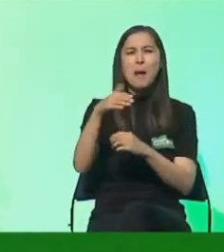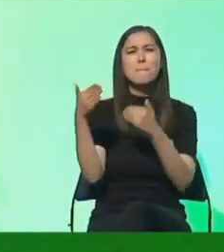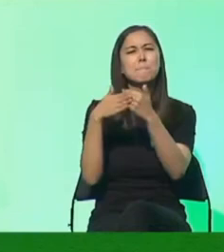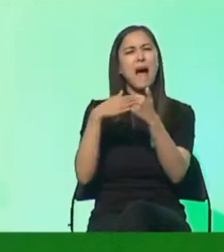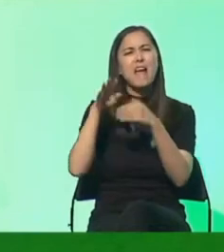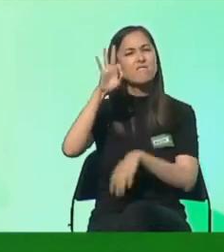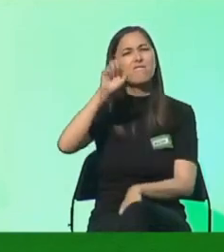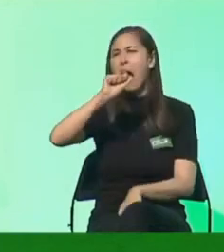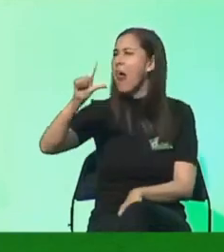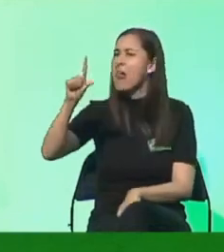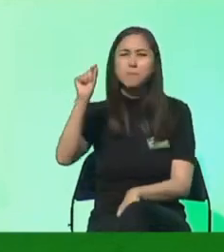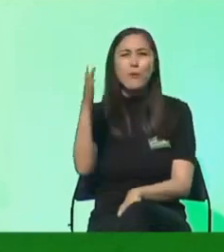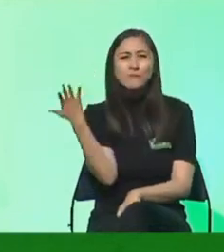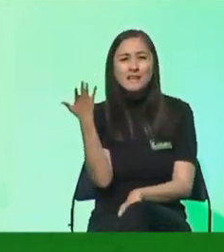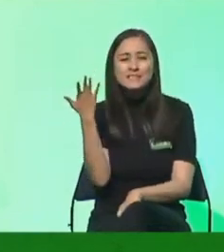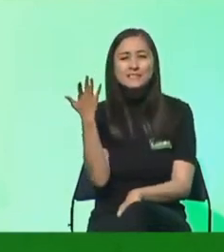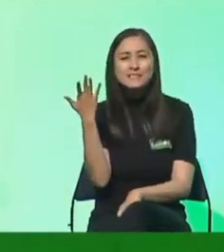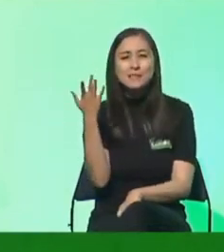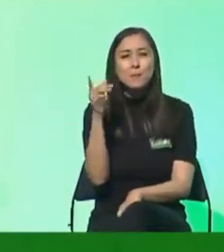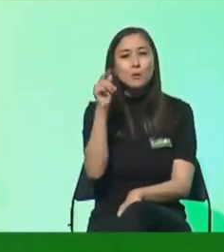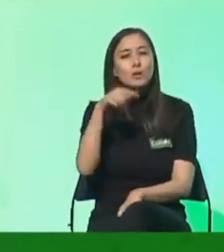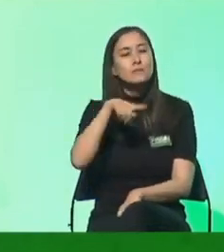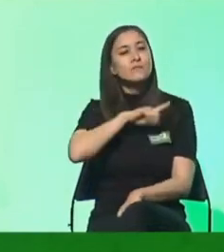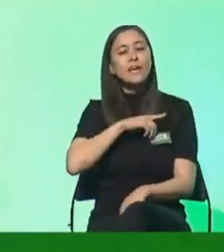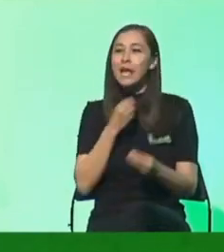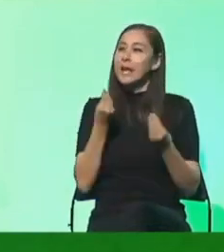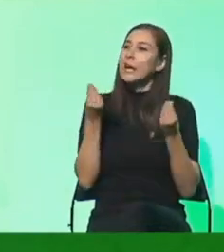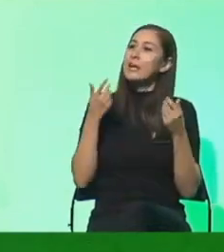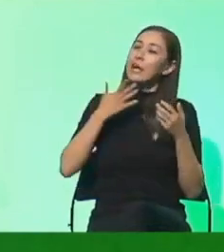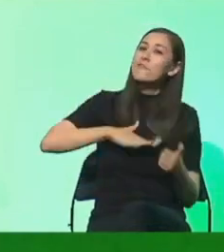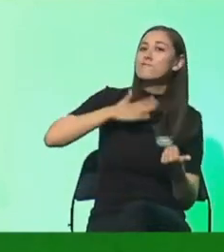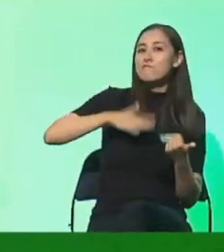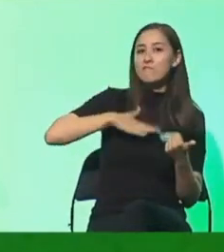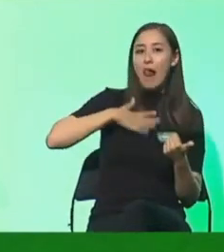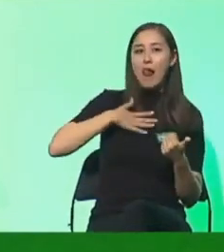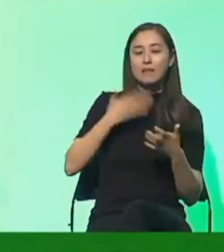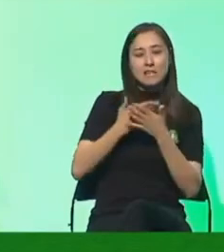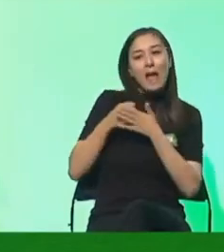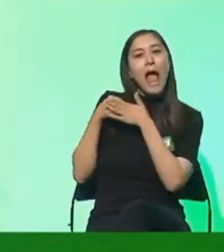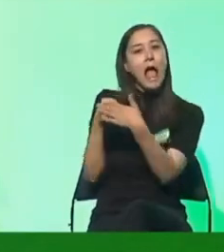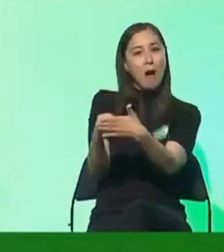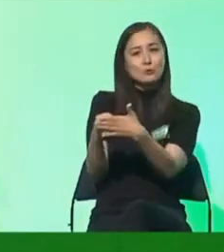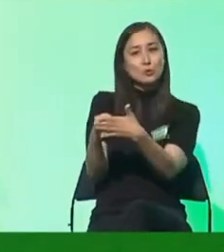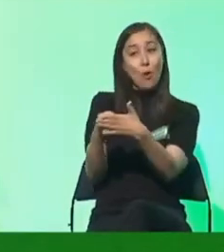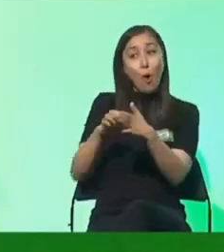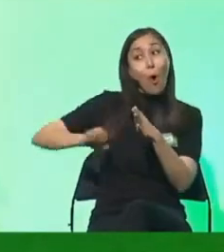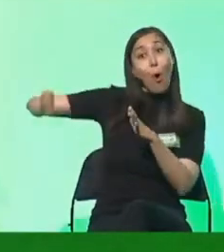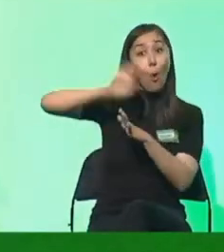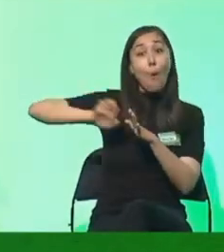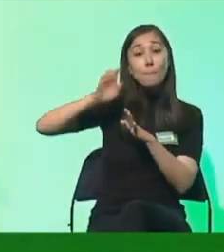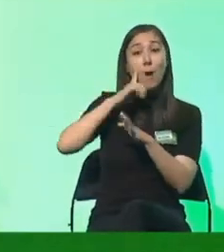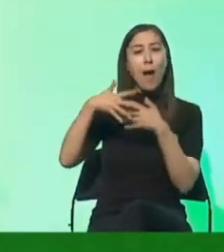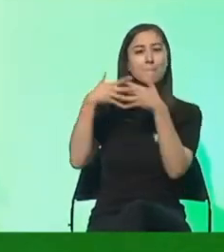Beifall ist laut Wikipedia der Ausdruck der Billigung oder des Gefallens einer Darbietung. In Europa und Amerika wird Beifall